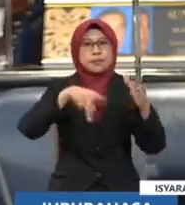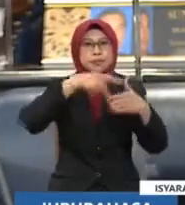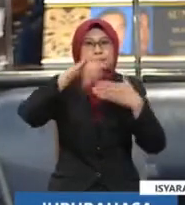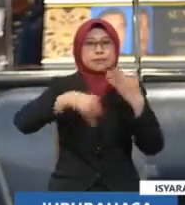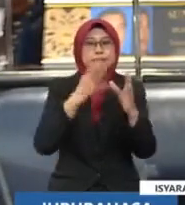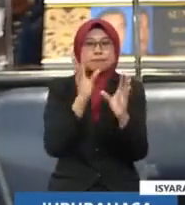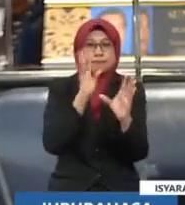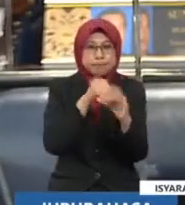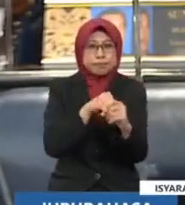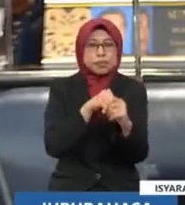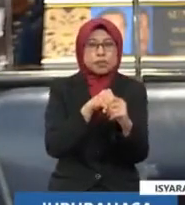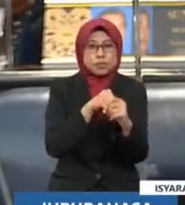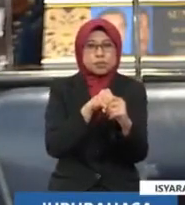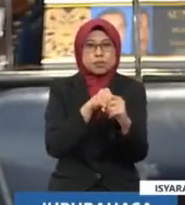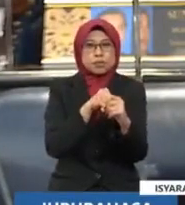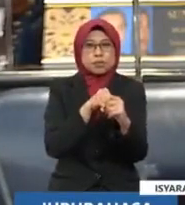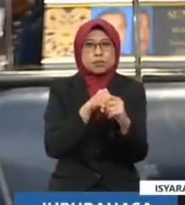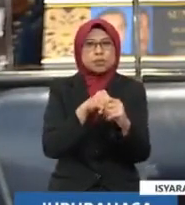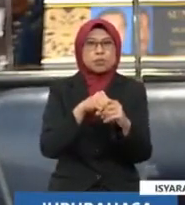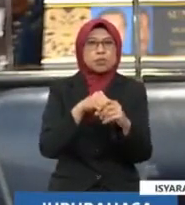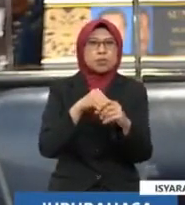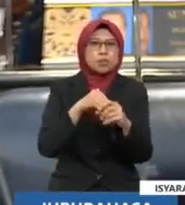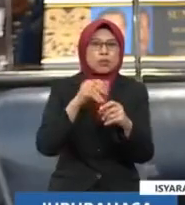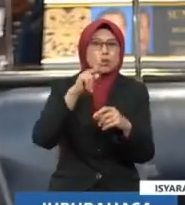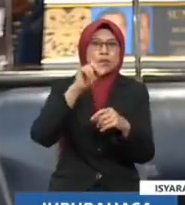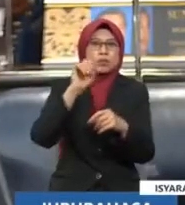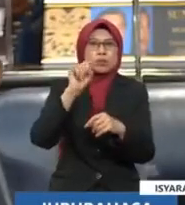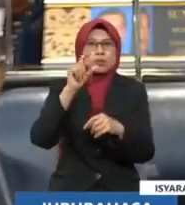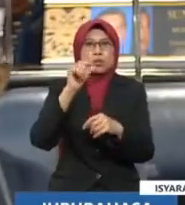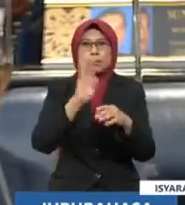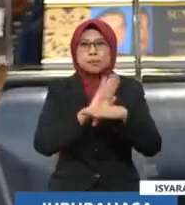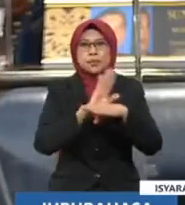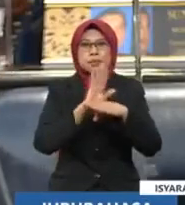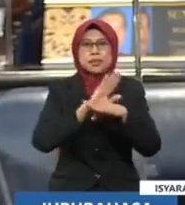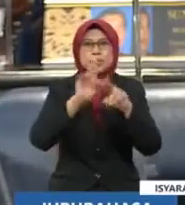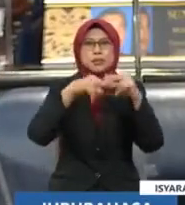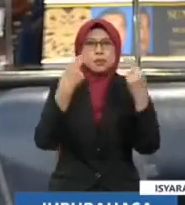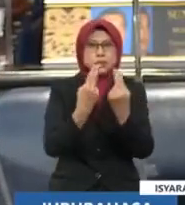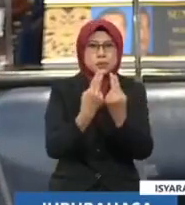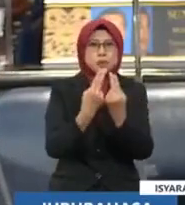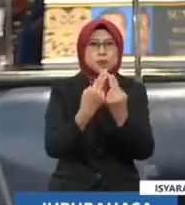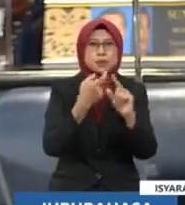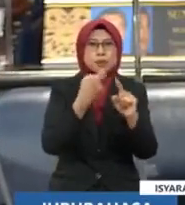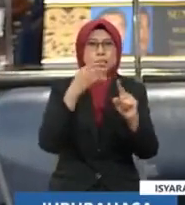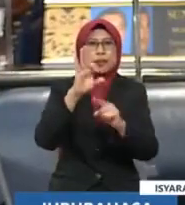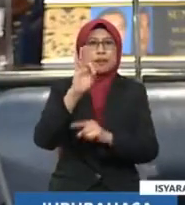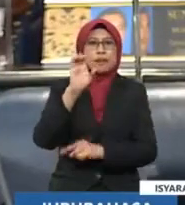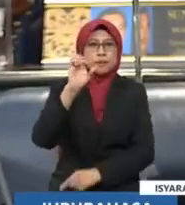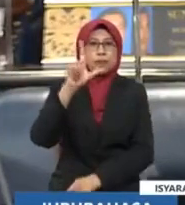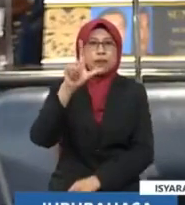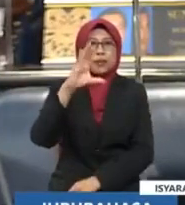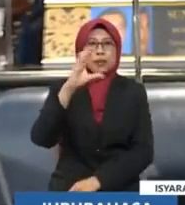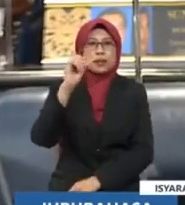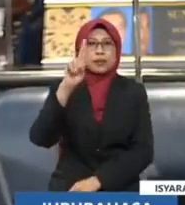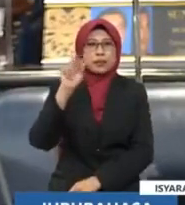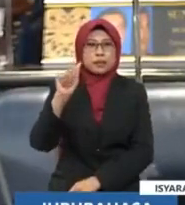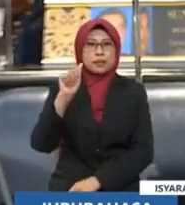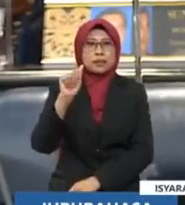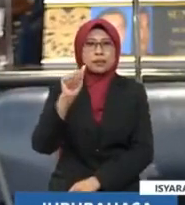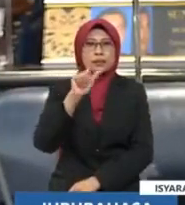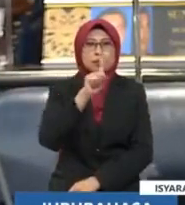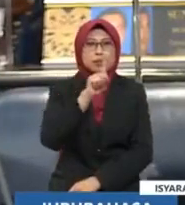lagi, termasuklah consolidated profitable business unit iaitu daripada Fekra yang jumlah